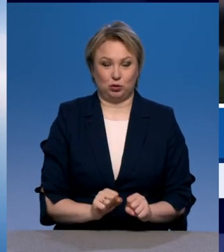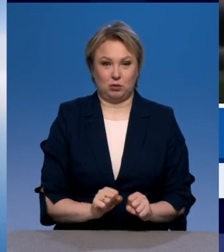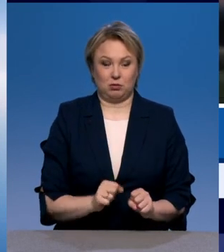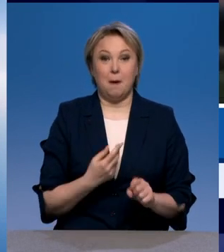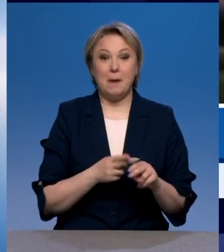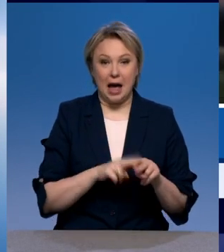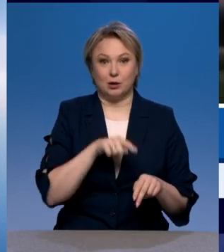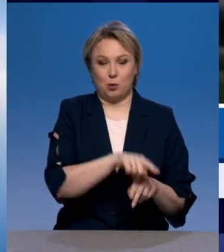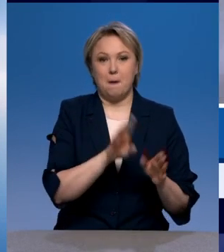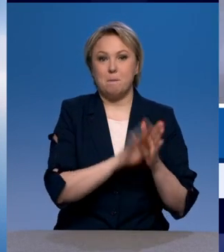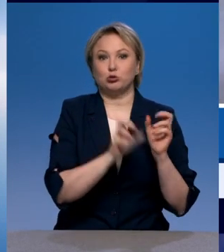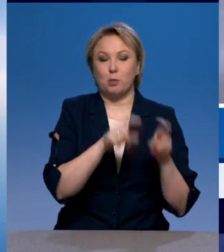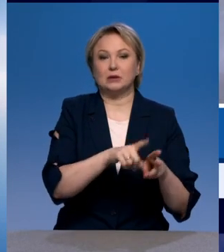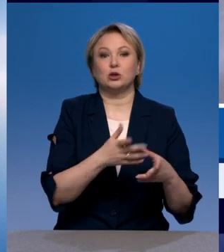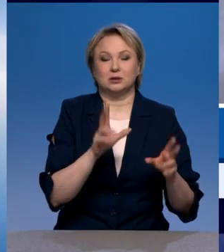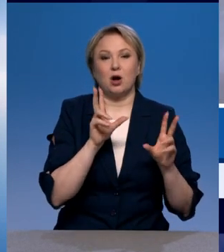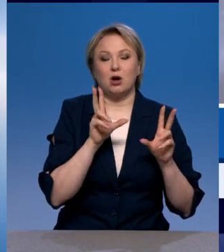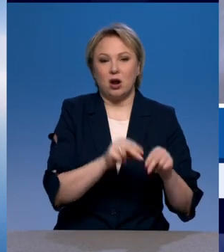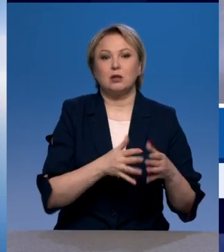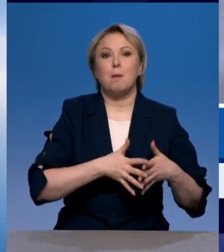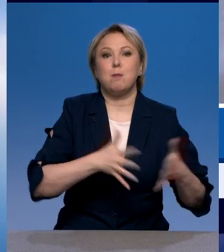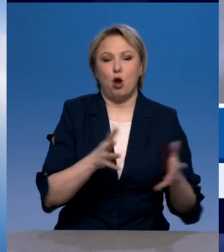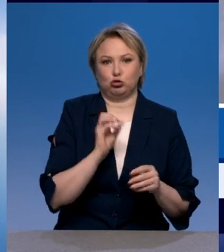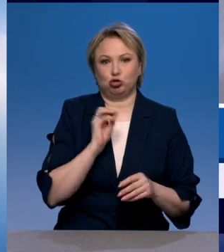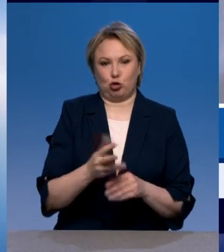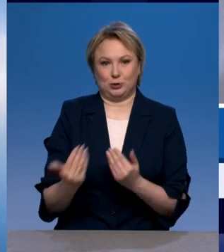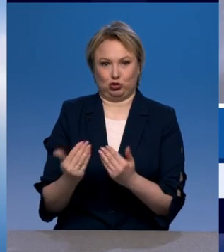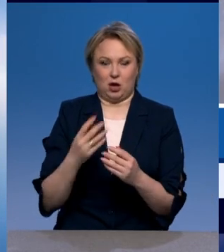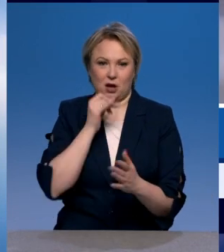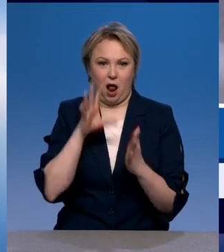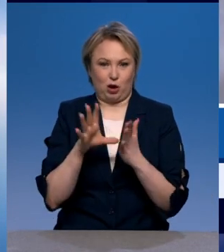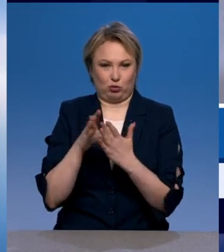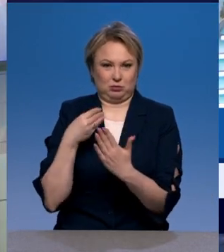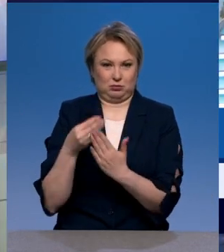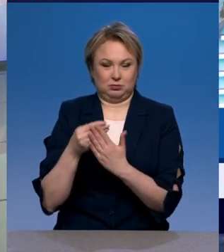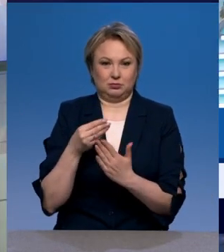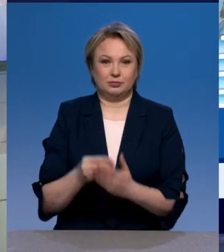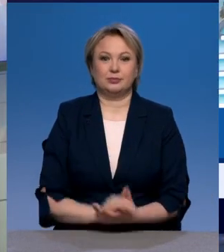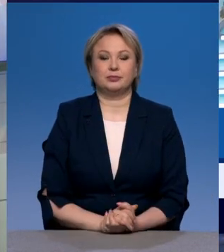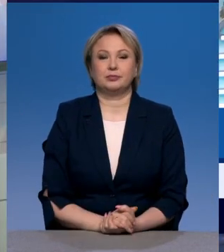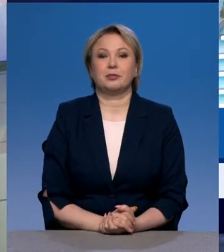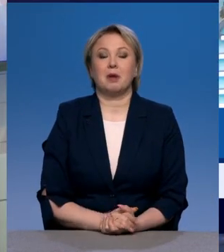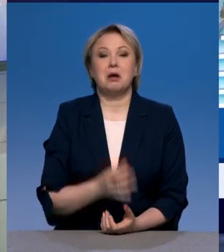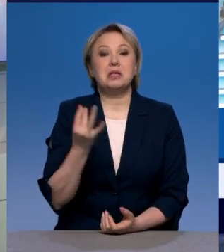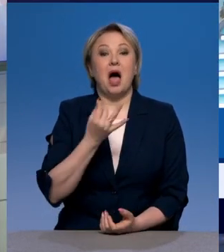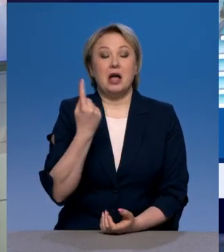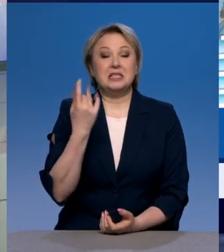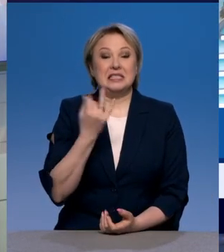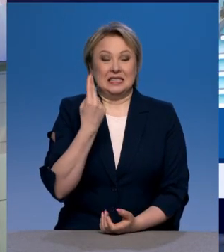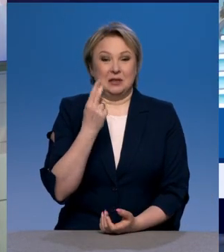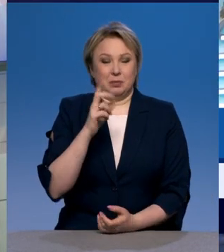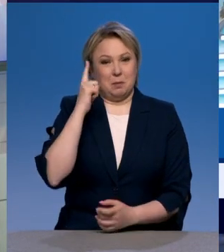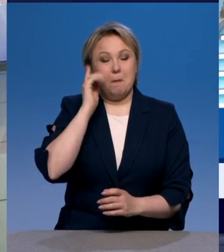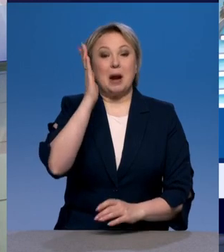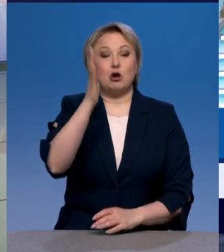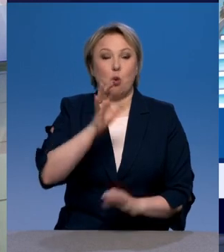безопасность гораздо будет выше, чем сегодня с использованием цифрового рубля. Хорошо. Один из прогнозов Центробанка. Регулятор считает, что